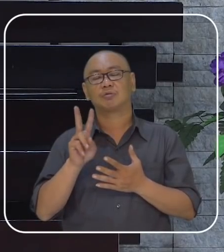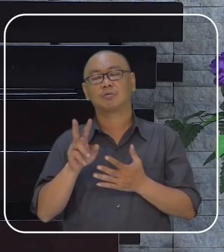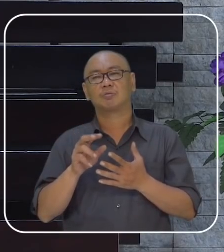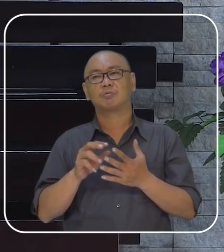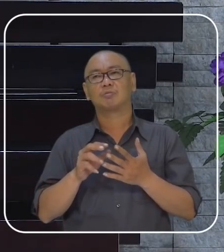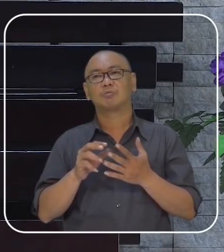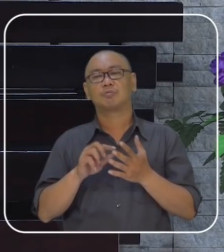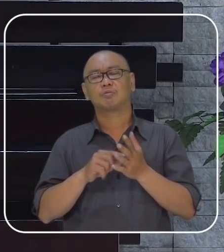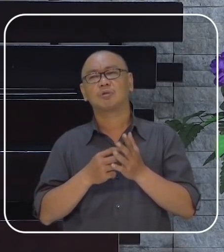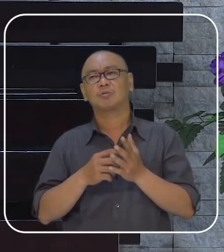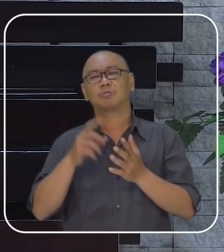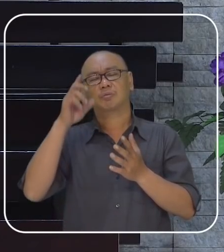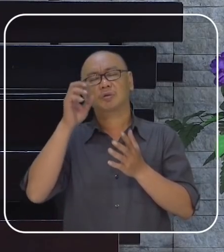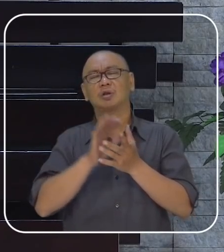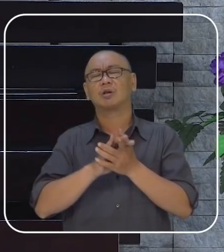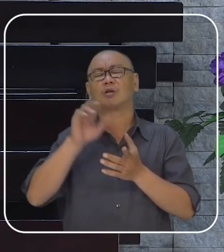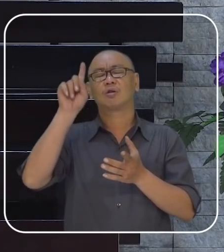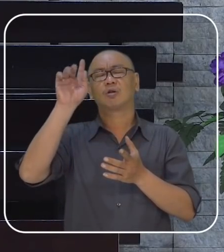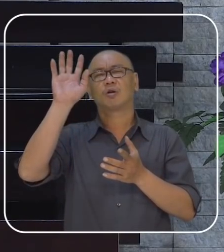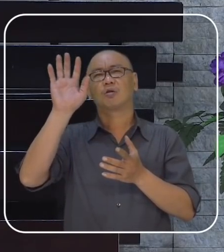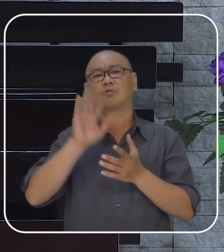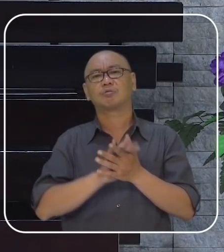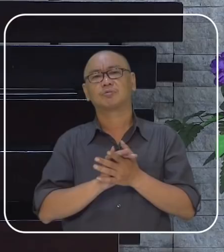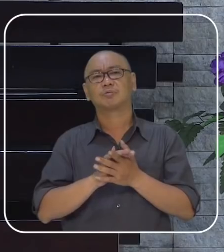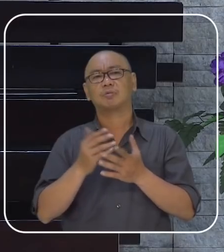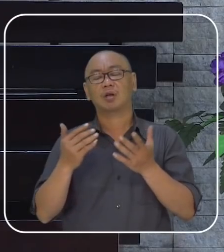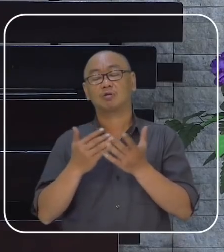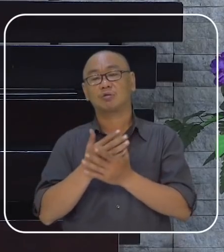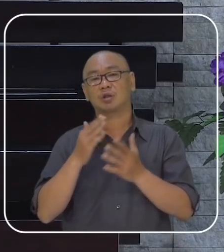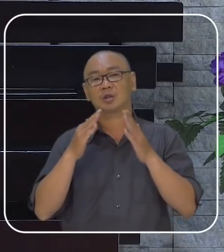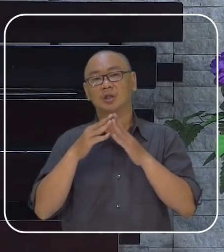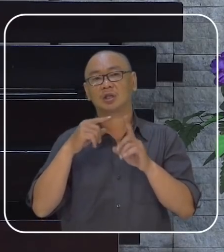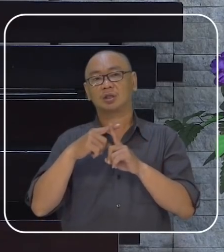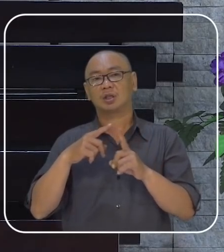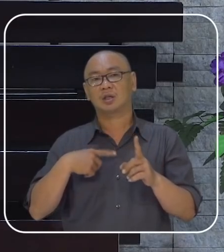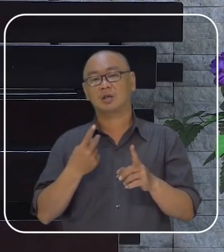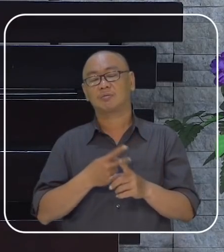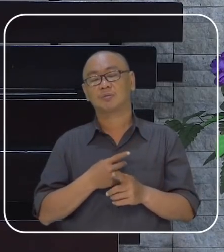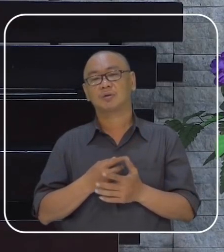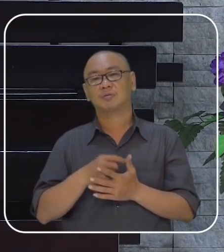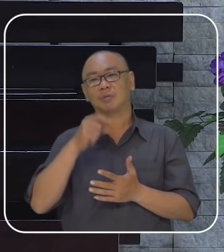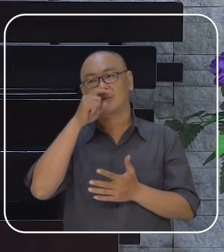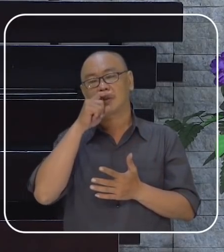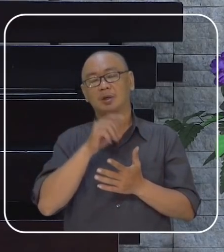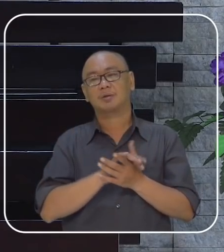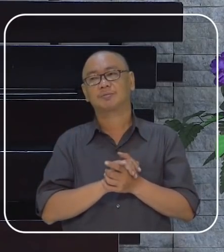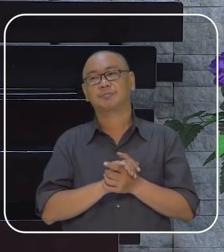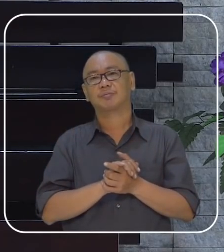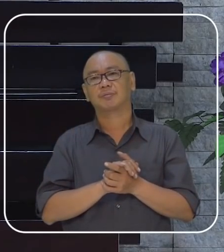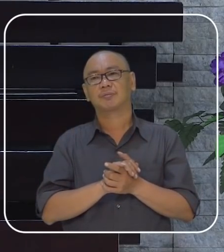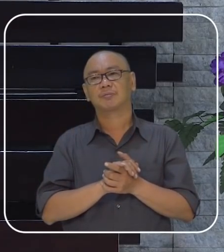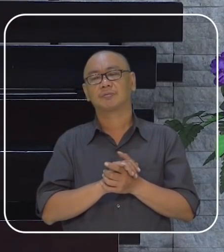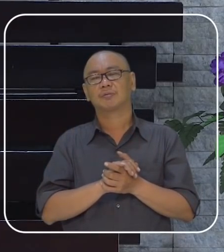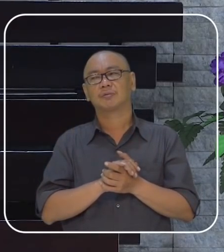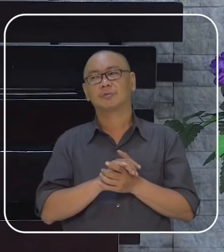memuliakan Engkau dalam pelebaran kerajaan-Mu melalui gereja kami, GKI Peterongan. Bapa, kiranya Engkau